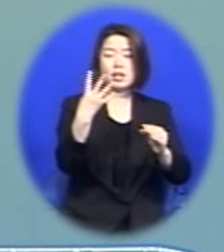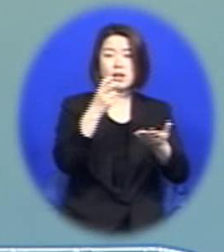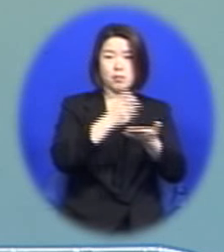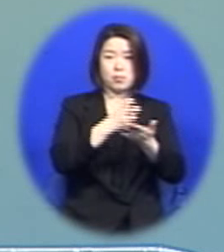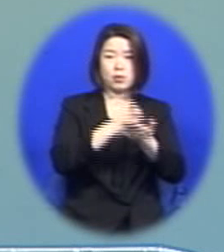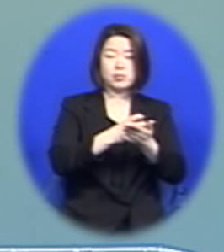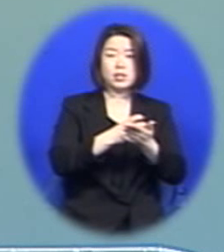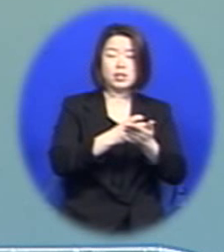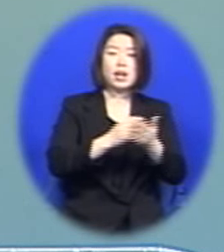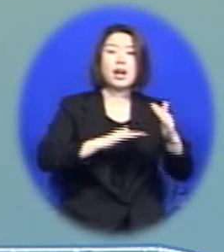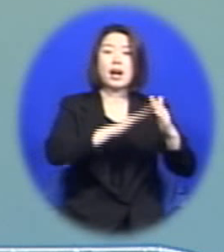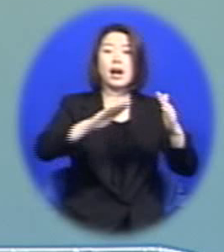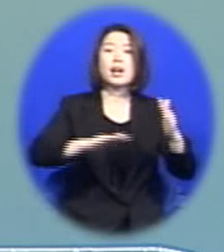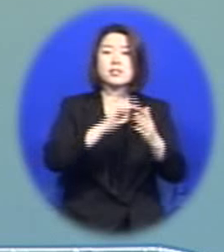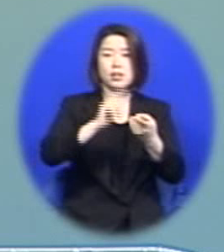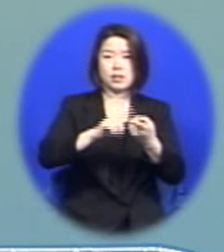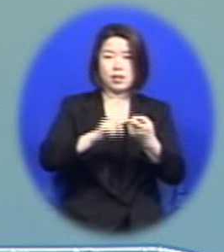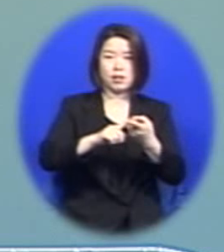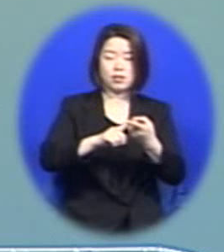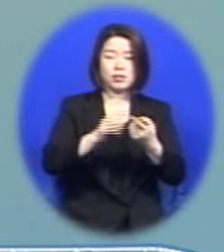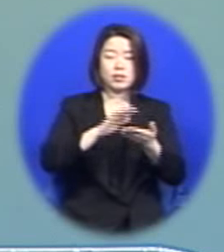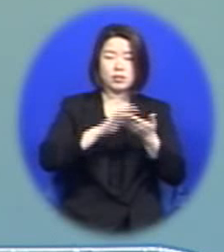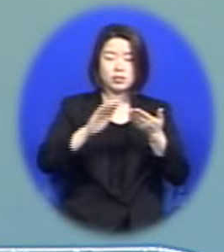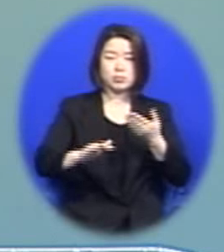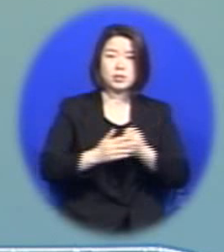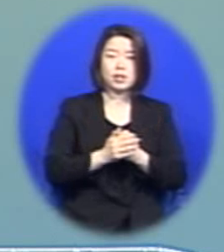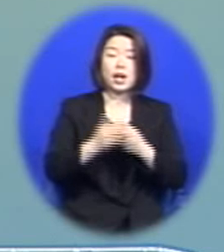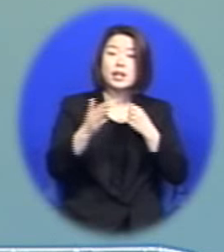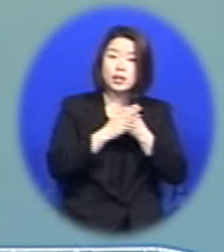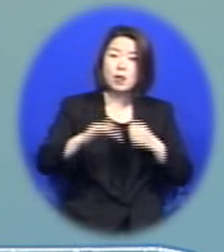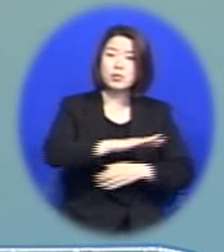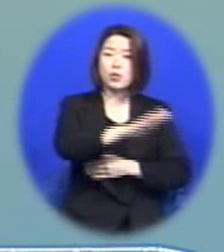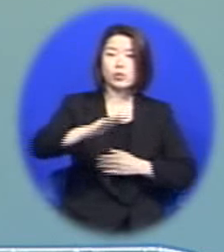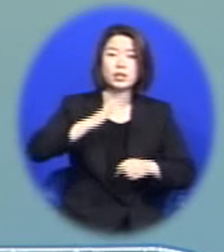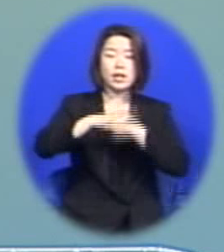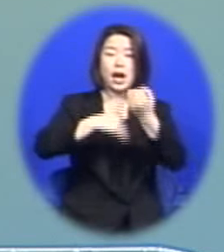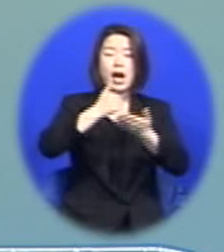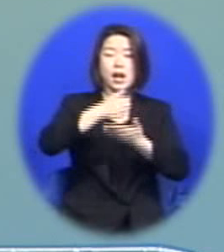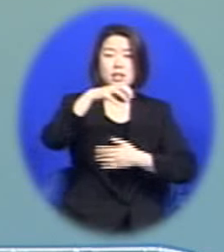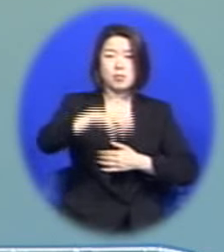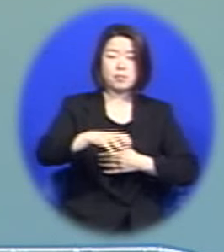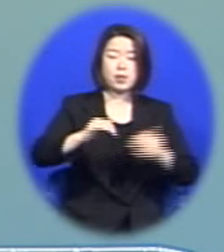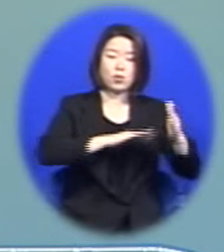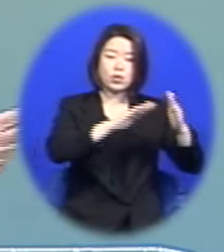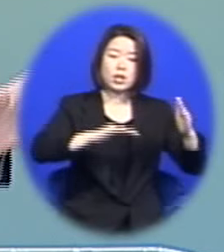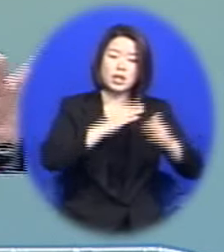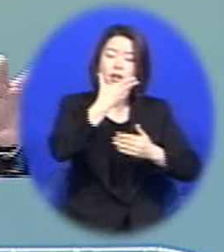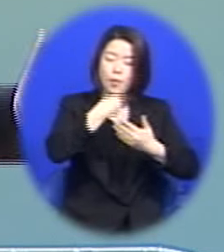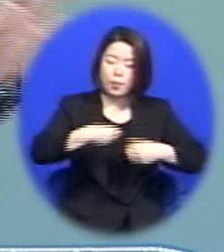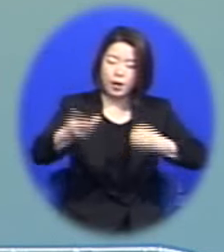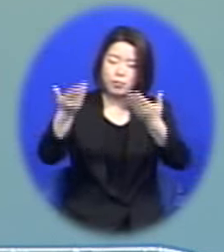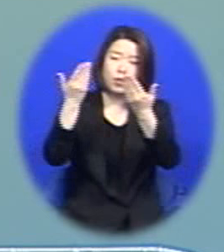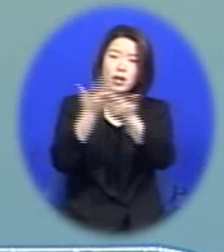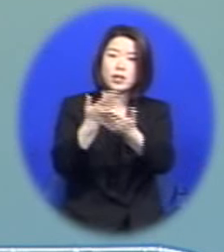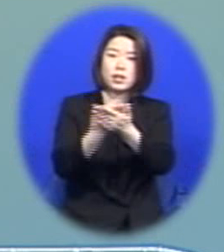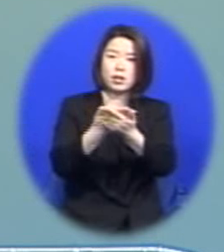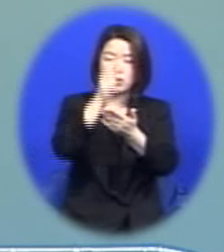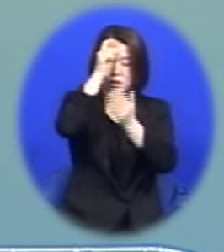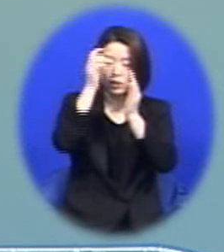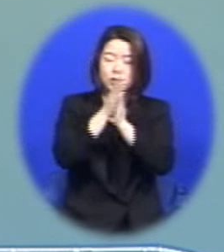늘 그러므로 우리는 하나님 앞에 우리 가정을 행복하게 해 주십시오 기도만 해서는